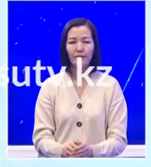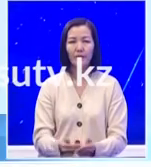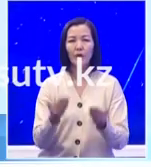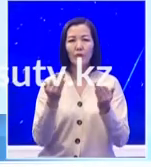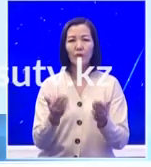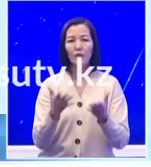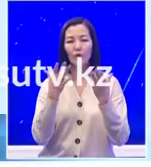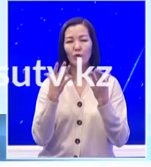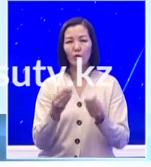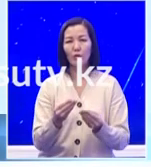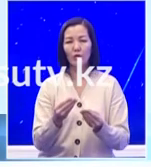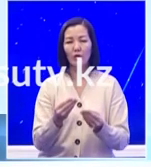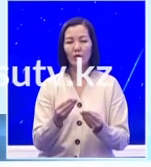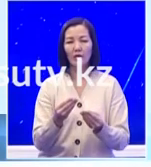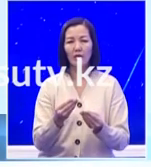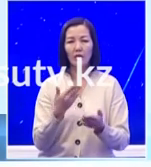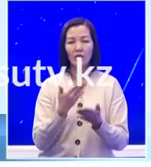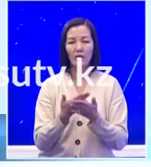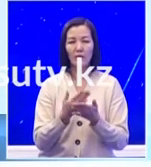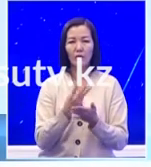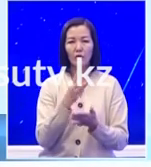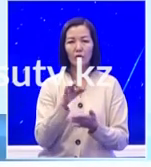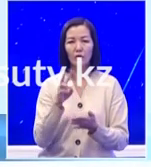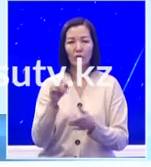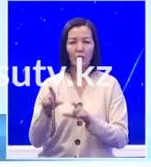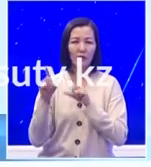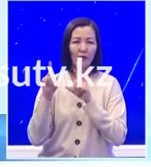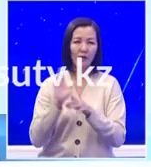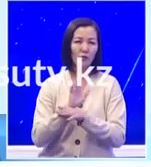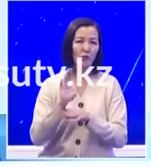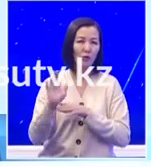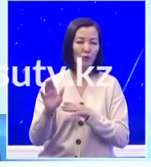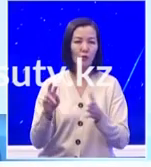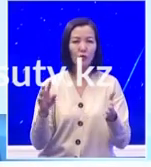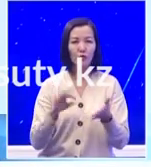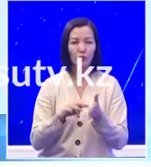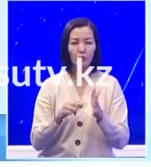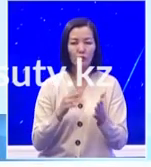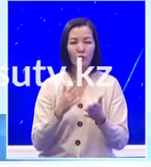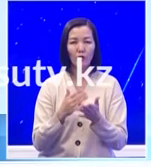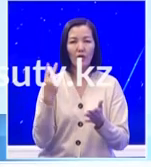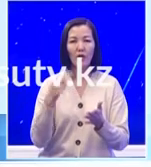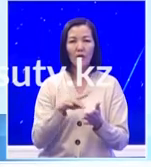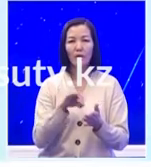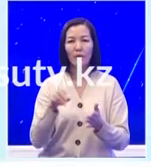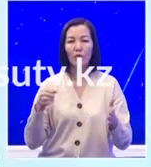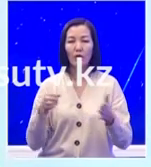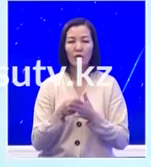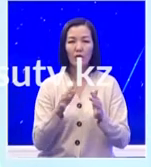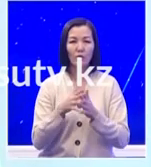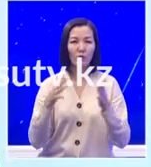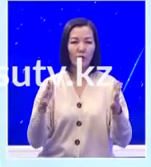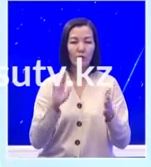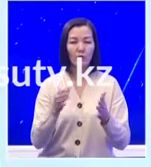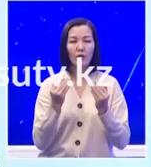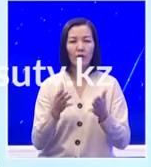Бүгінгі күнге ERG тобы шамамен 3 миллион тонна жүк жөнелтуді көздеп отыр. Әрі қарай 20 миллион тоннаға дейін көбейетін болады.